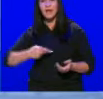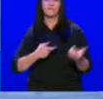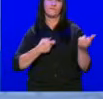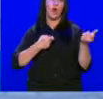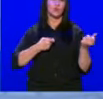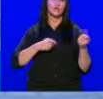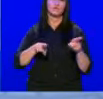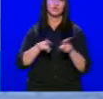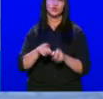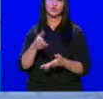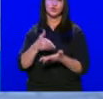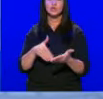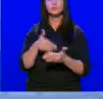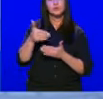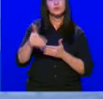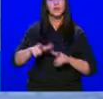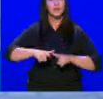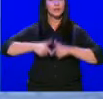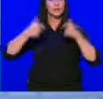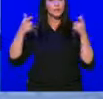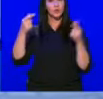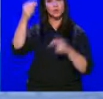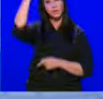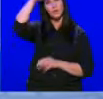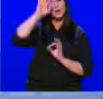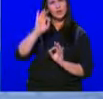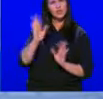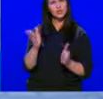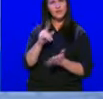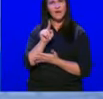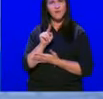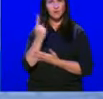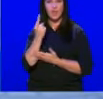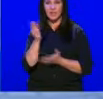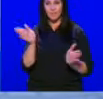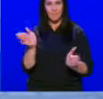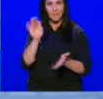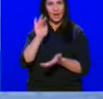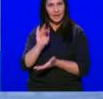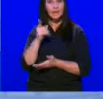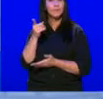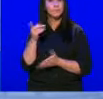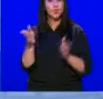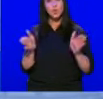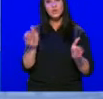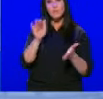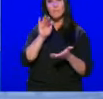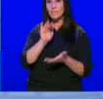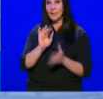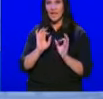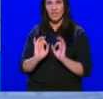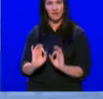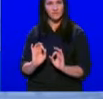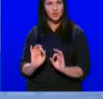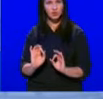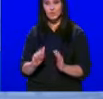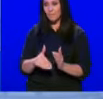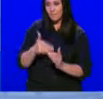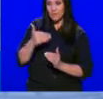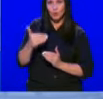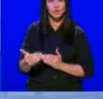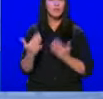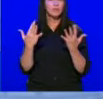е също част от приоритетите на Демократична България. Така че става въпрос за един пакет и този пакет всъщност е